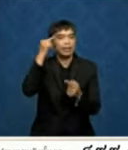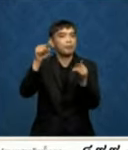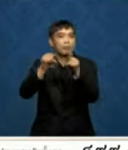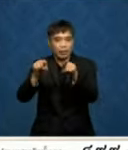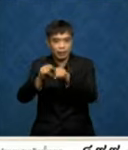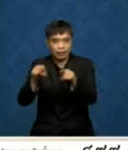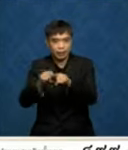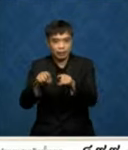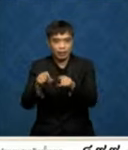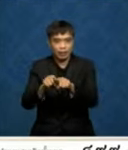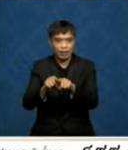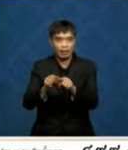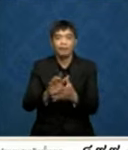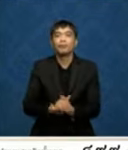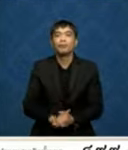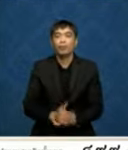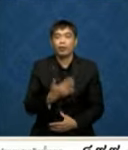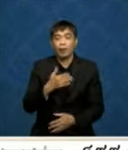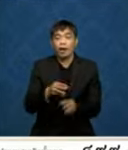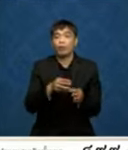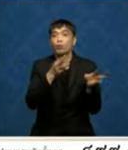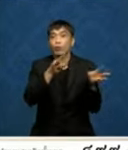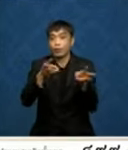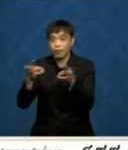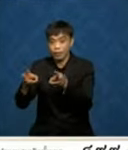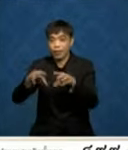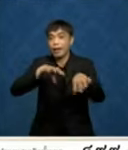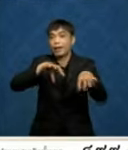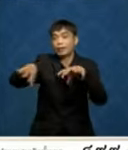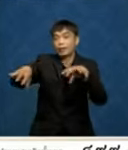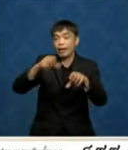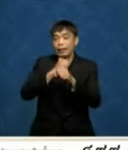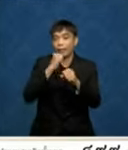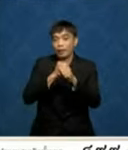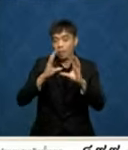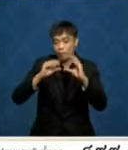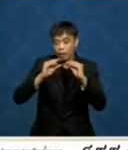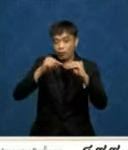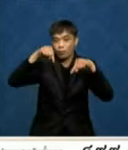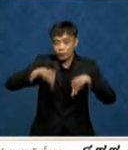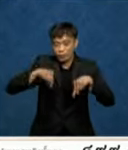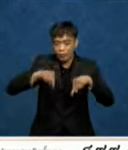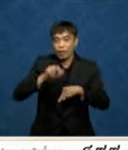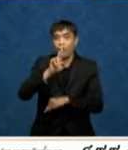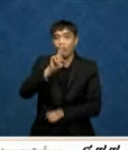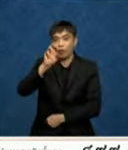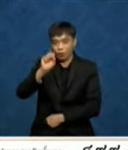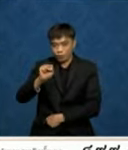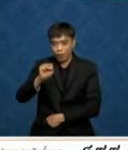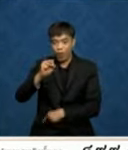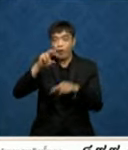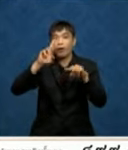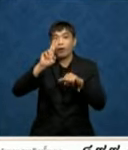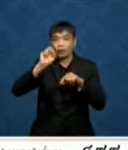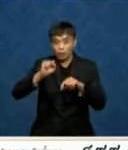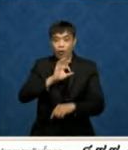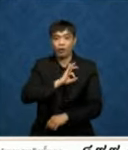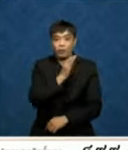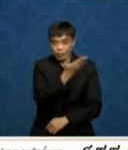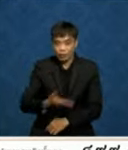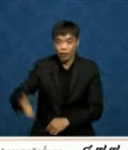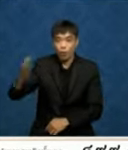าลเพราะว่าเราเนี่ยมีความเห็นว่ากลไกรัฐสภาเป็นสิ่งศักดิ์สิทธิ์นะครับแล้วก็การผ่านความเห็นชอบของท่านในฐานะสมาชิกสภาผู้แทนราษฎ